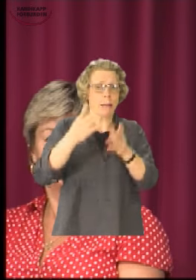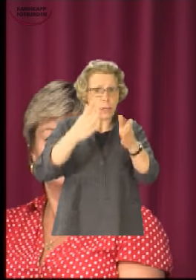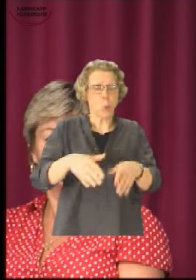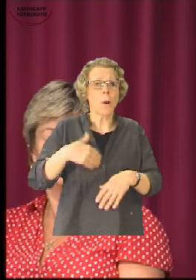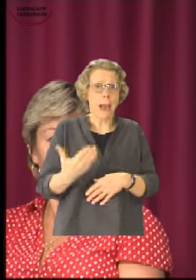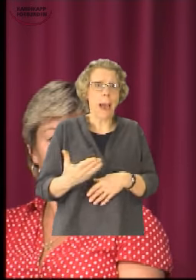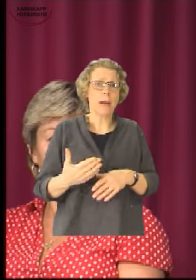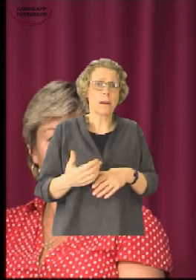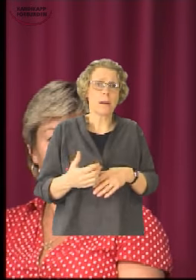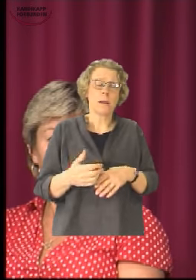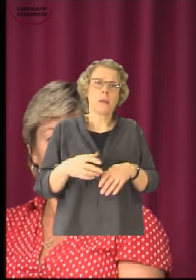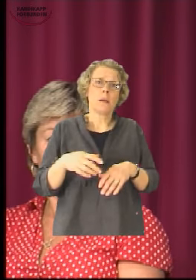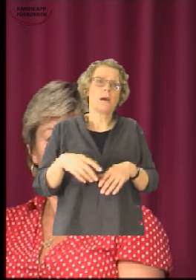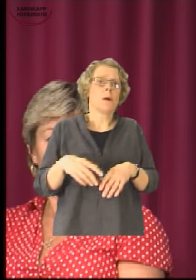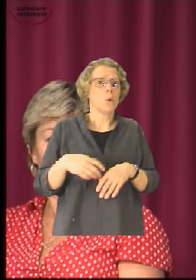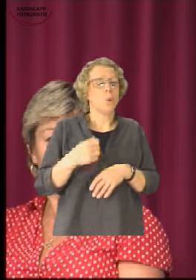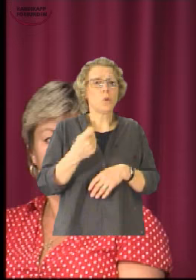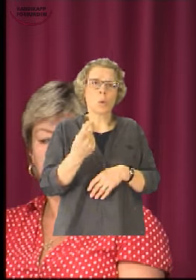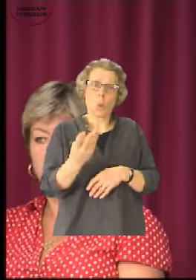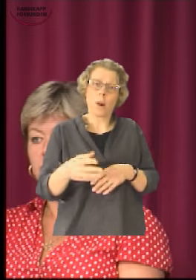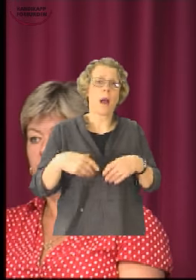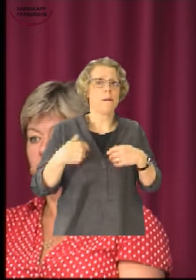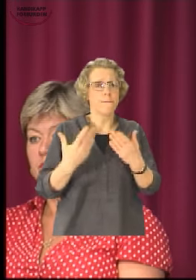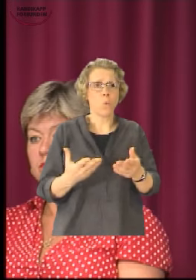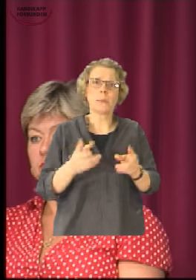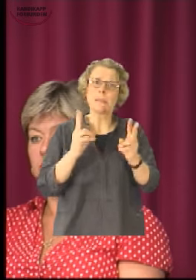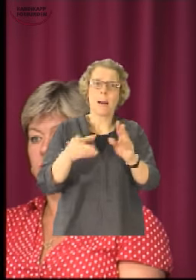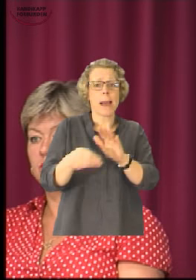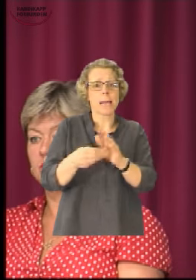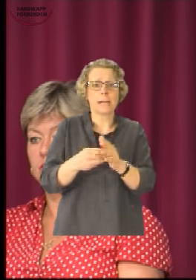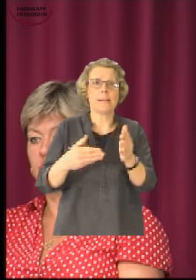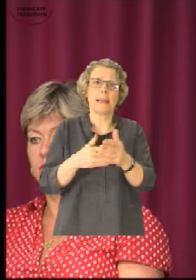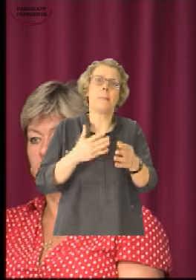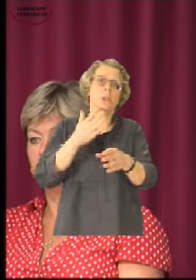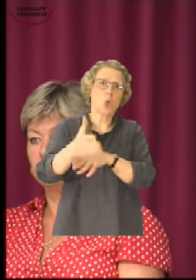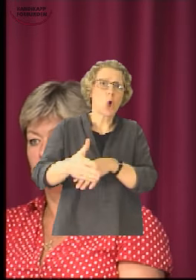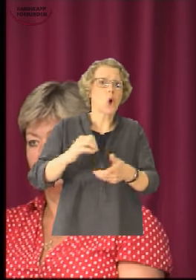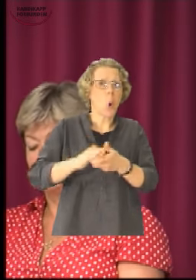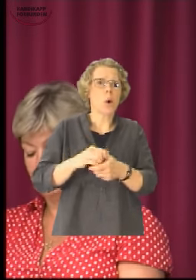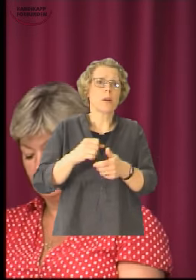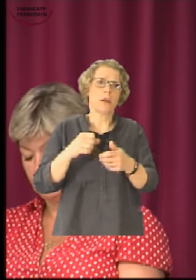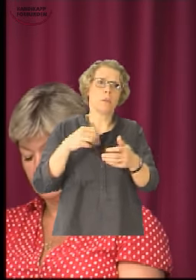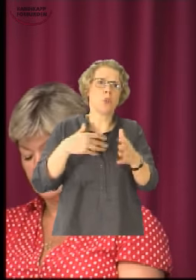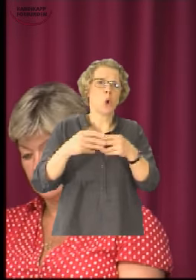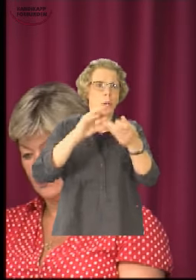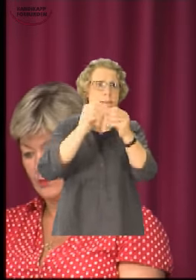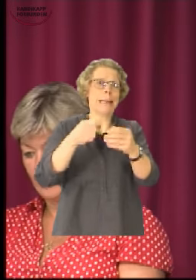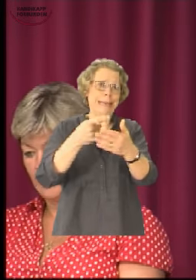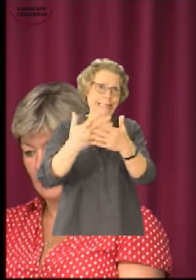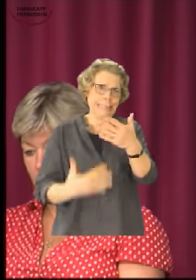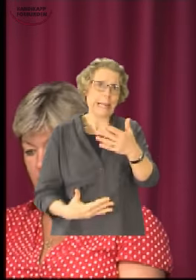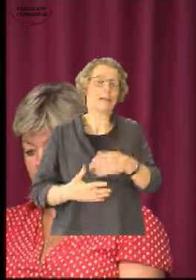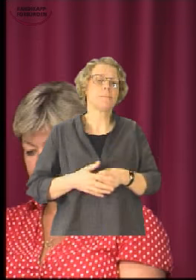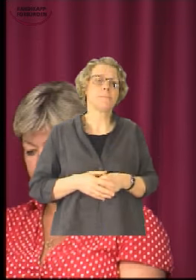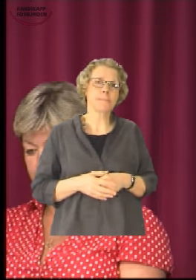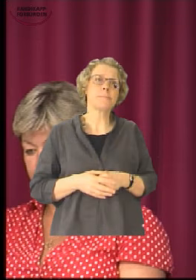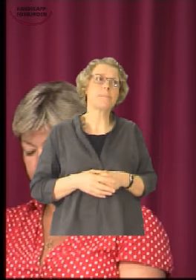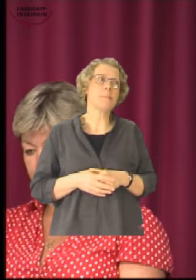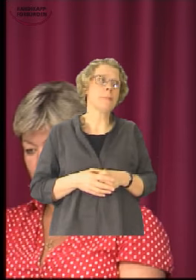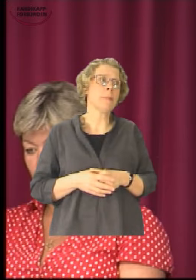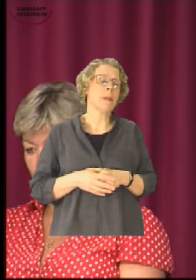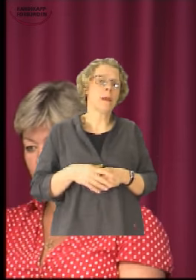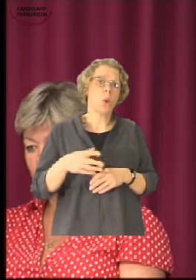samma ersättning för besök och förlistning. Det är en fråga för beställarna. Och då återkommer jag till det som jag sa